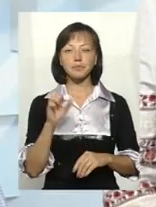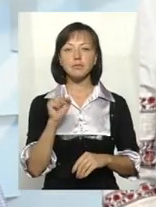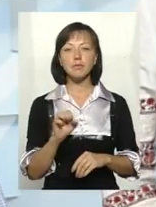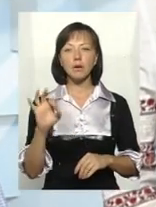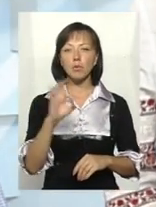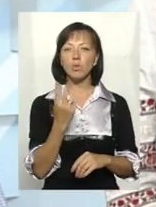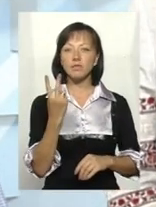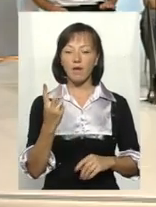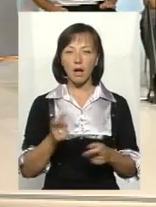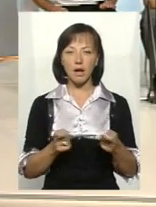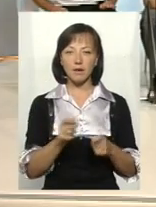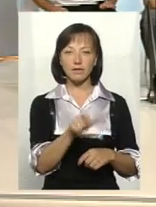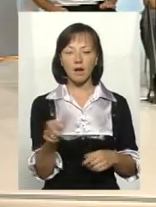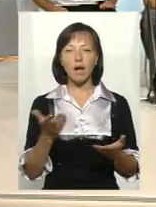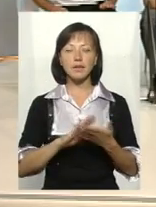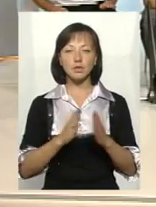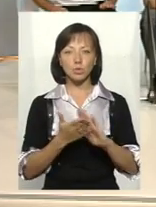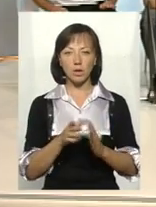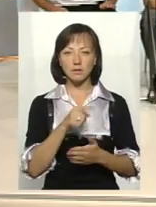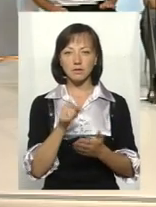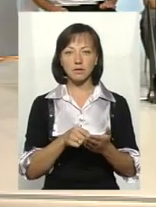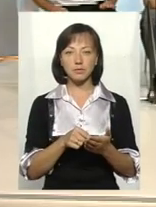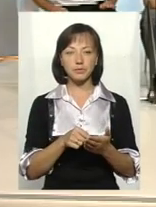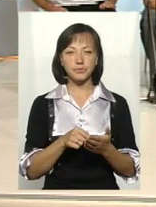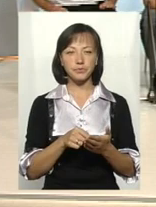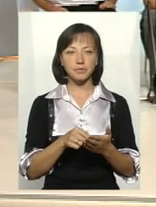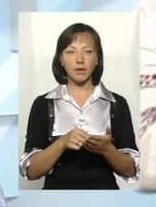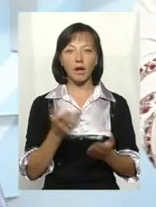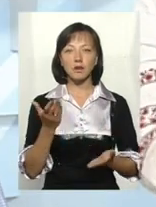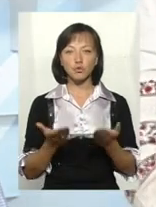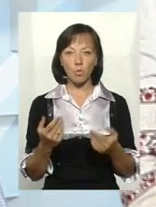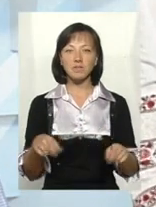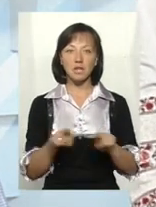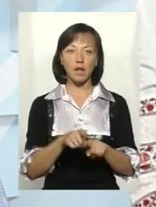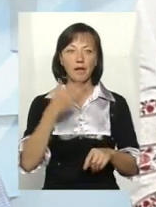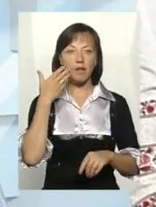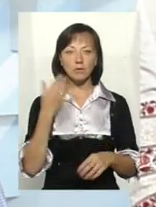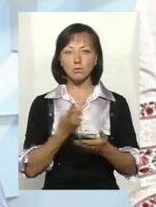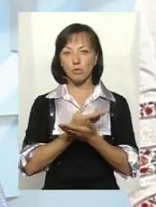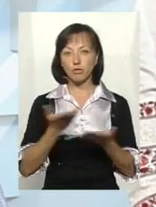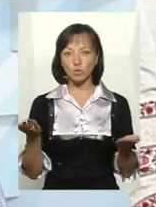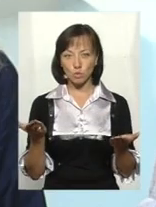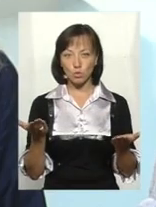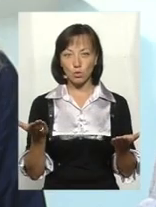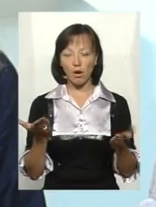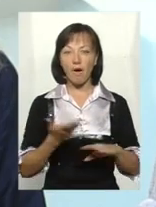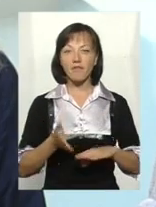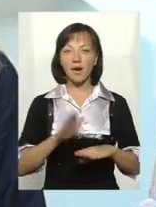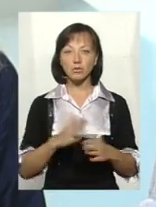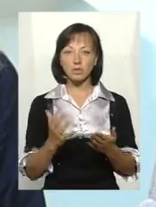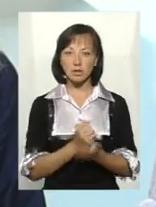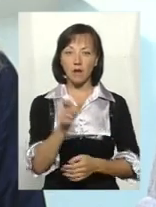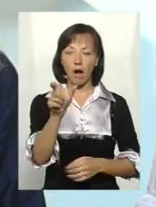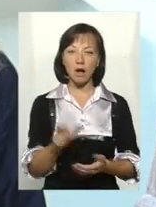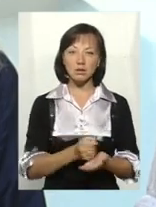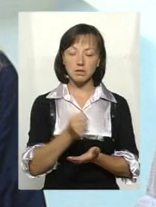2 керівників? Яка ситуація? В чому проблема, якщо от все так легко, все прозоро? Важко знайти